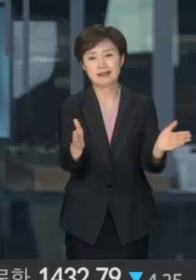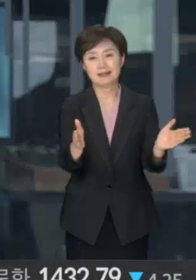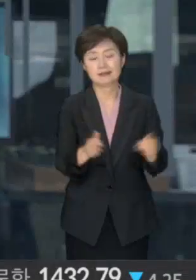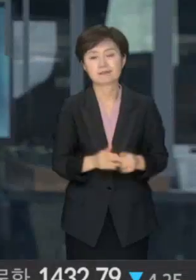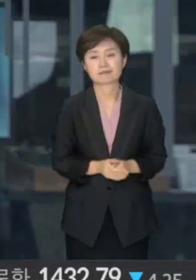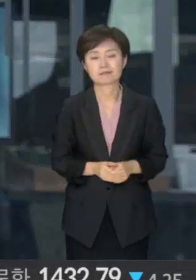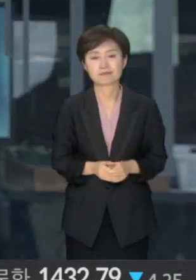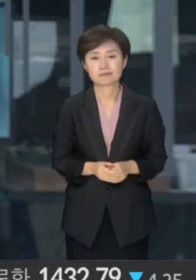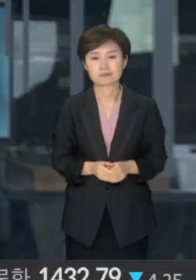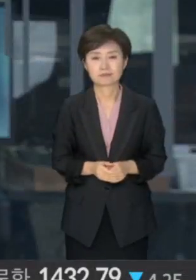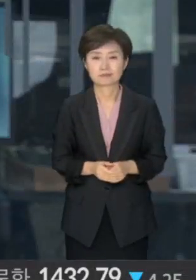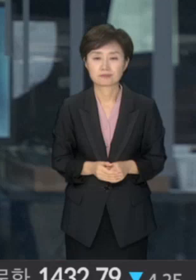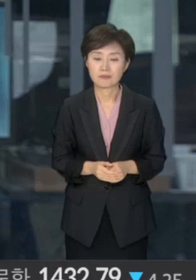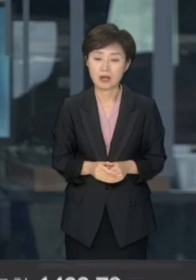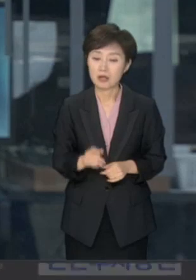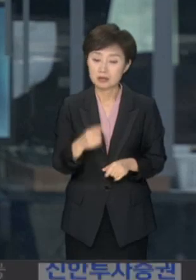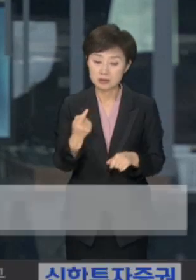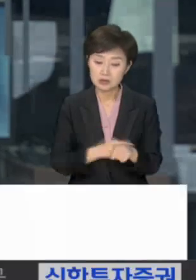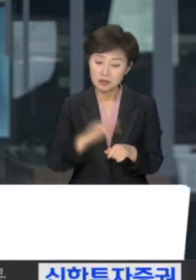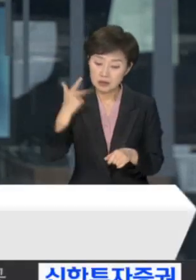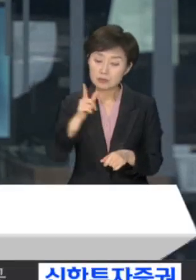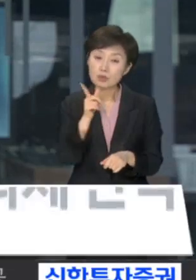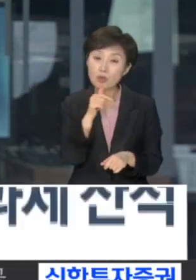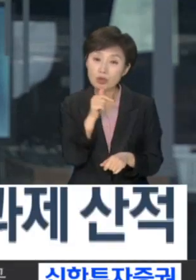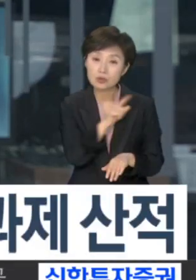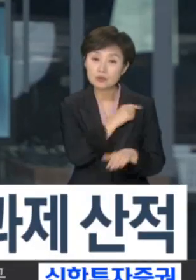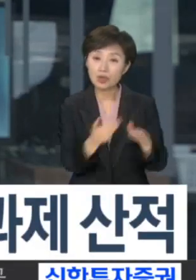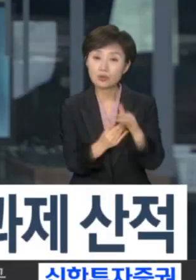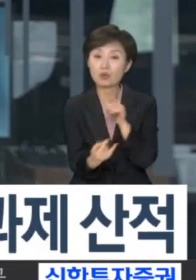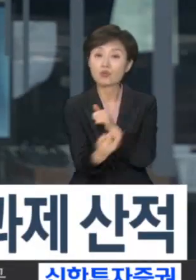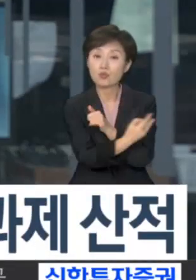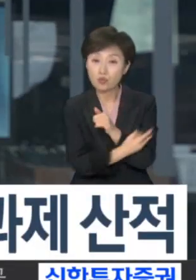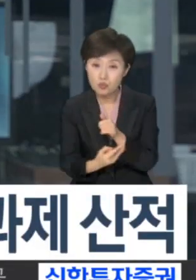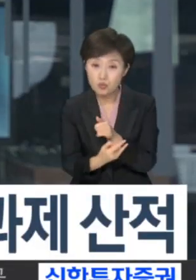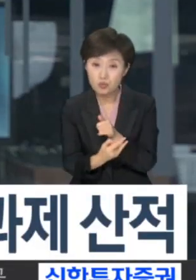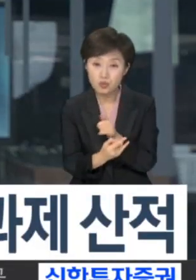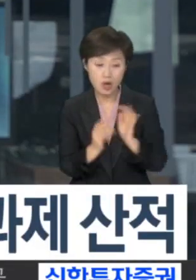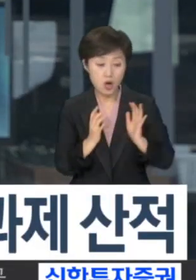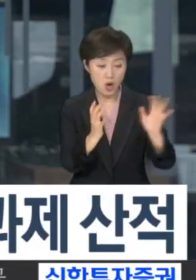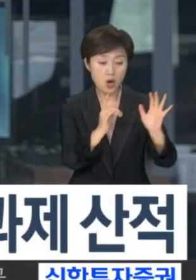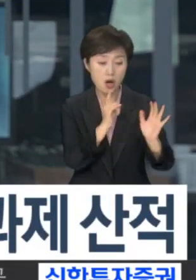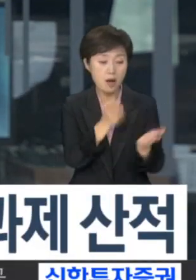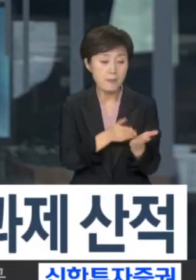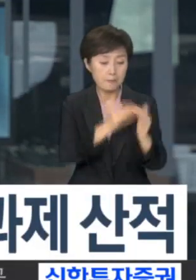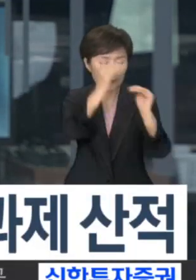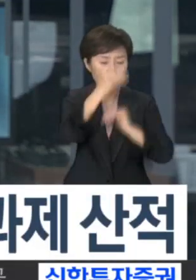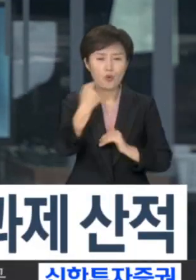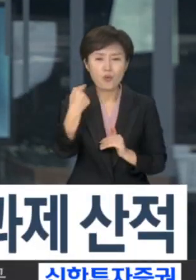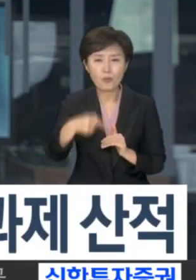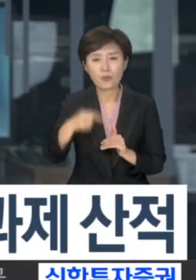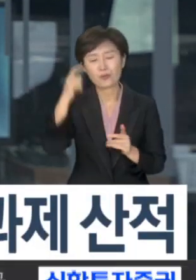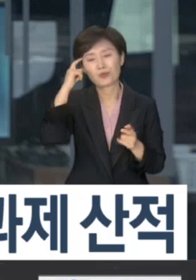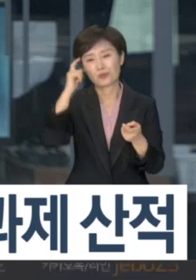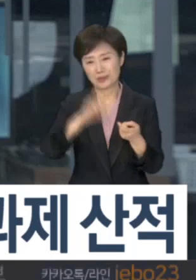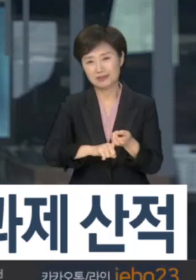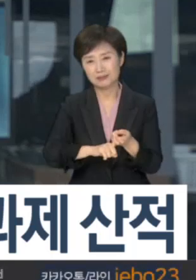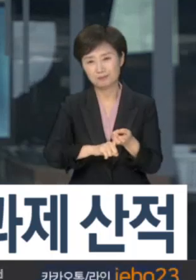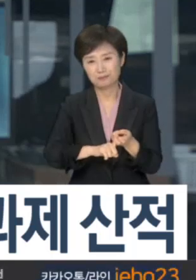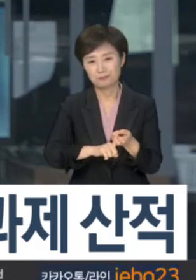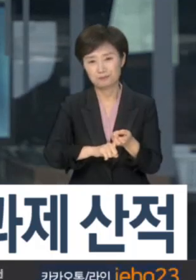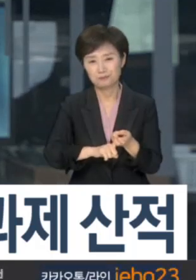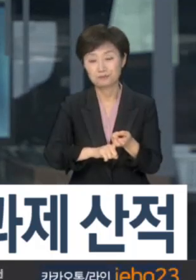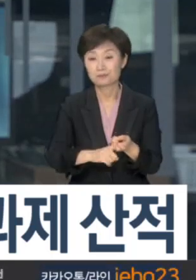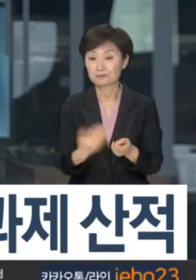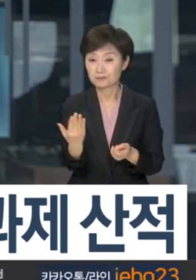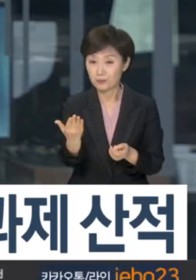아무래도 월요일 최고위에서 어떤 입장을 표명을 할 것인가, 어떤 메시지가 나올 것인가 이게 제일 관심인 것 같습니다.